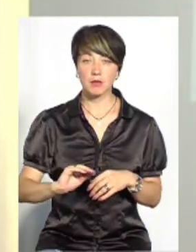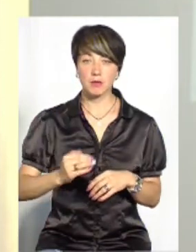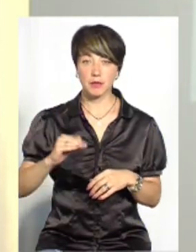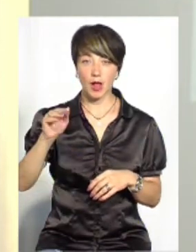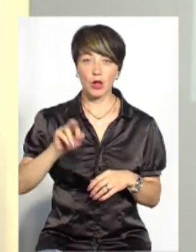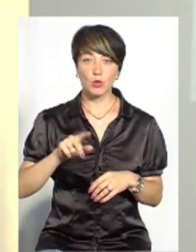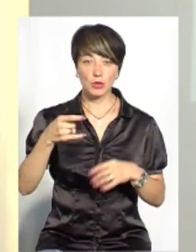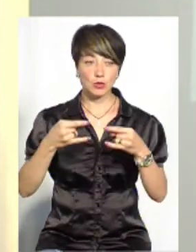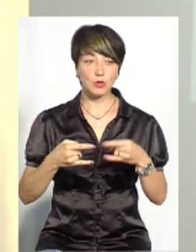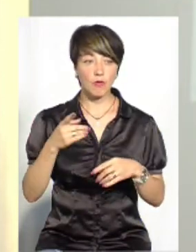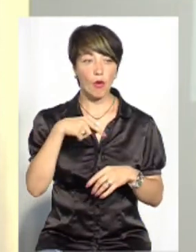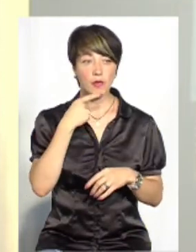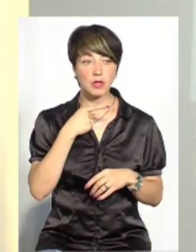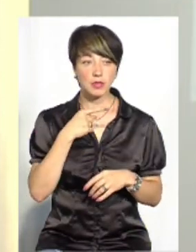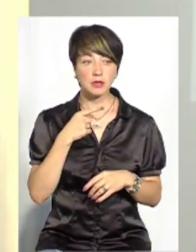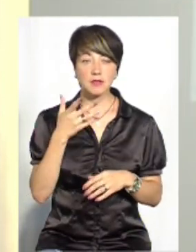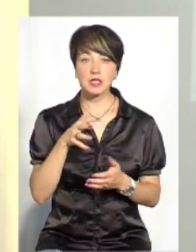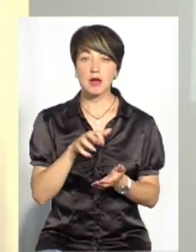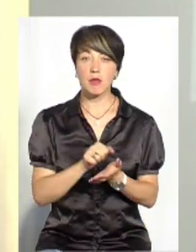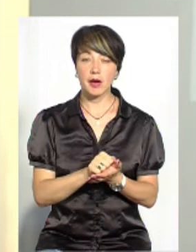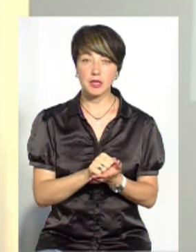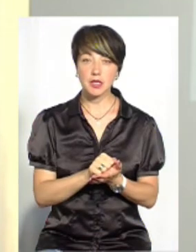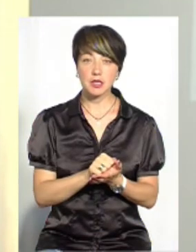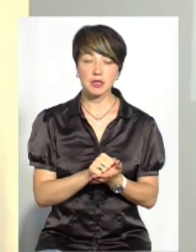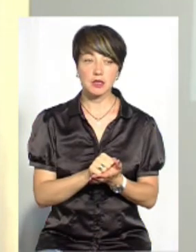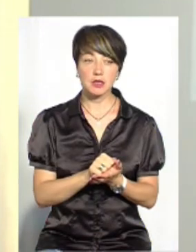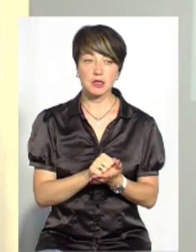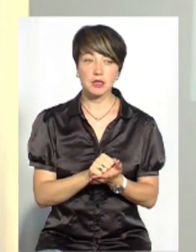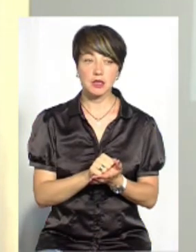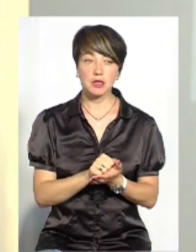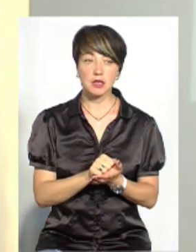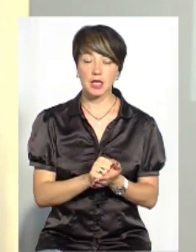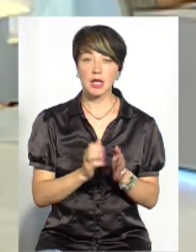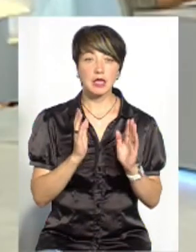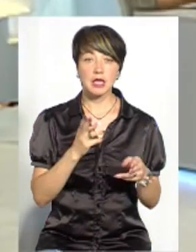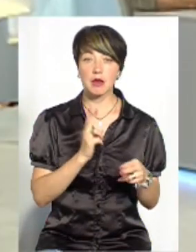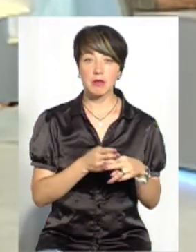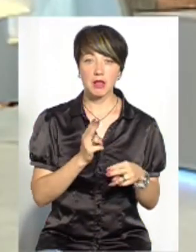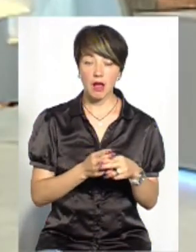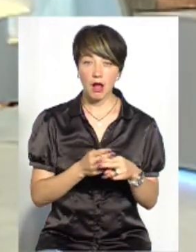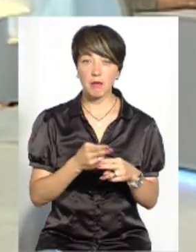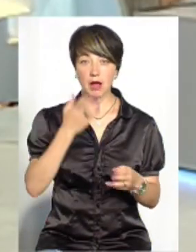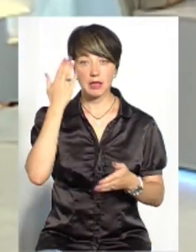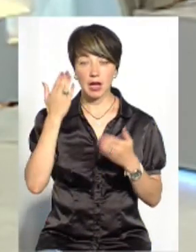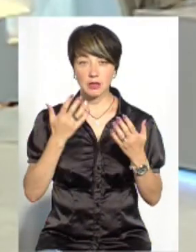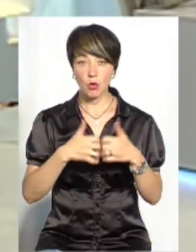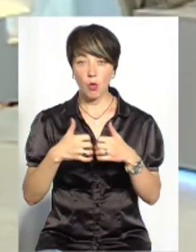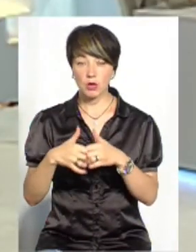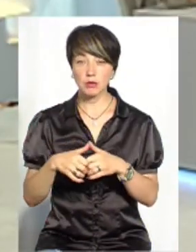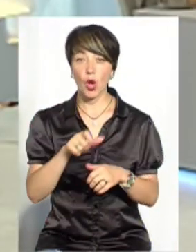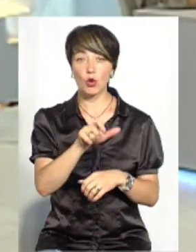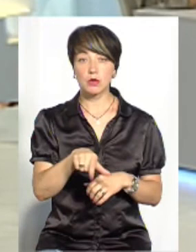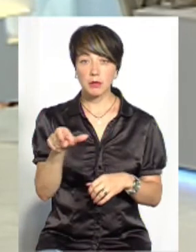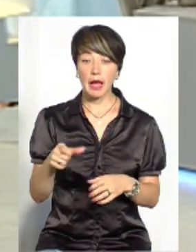до студії, ви говорили про те, що ви займаєтесь, ну так, грубо кажучи, не тільки металом, не тільки самим атракціоном, а також тими